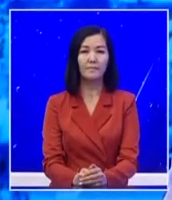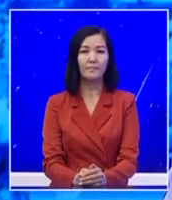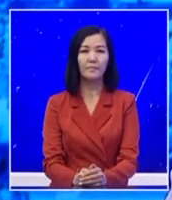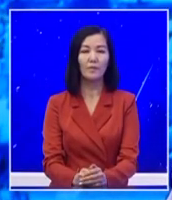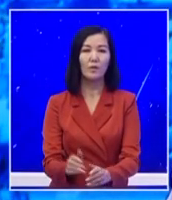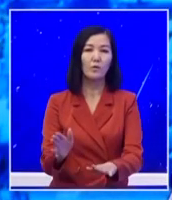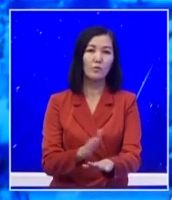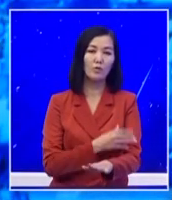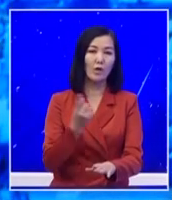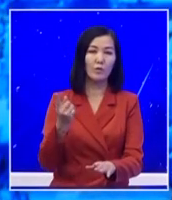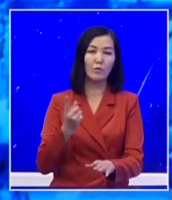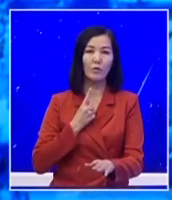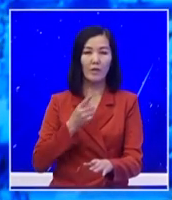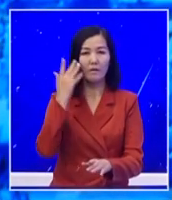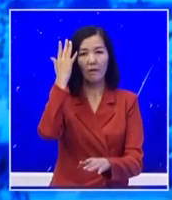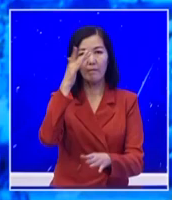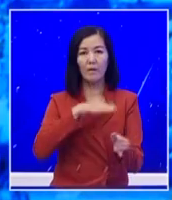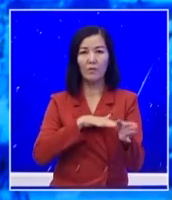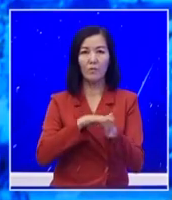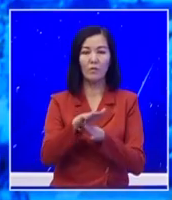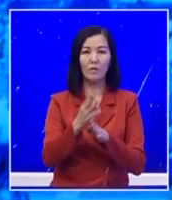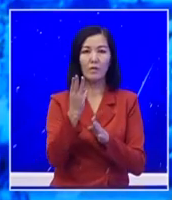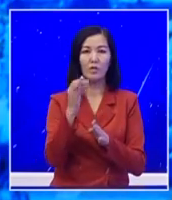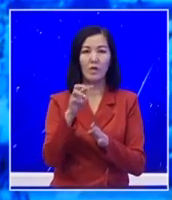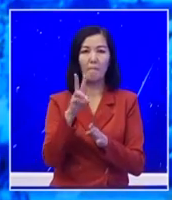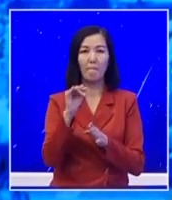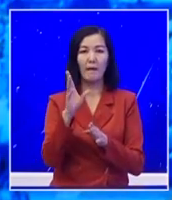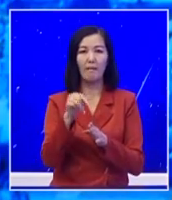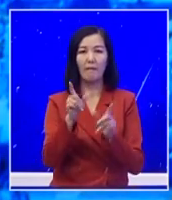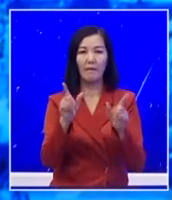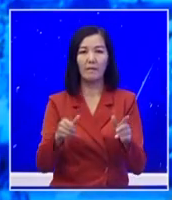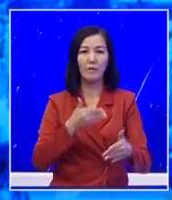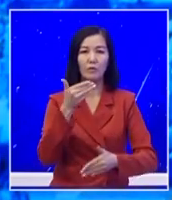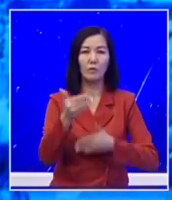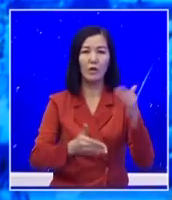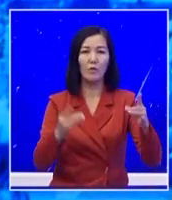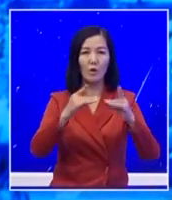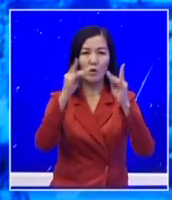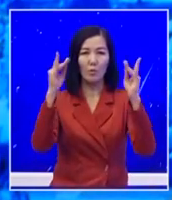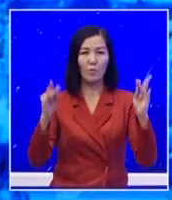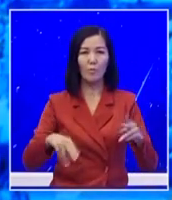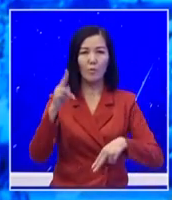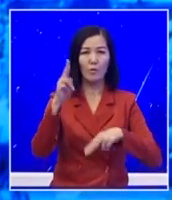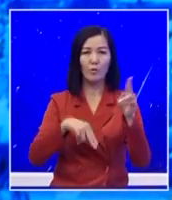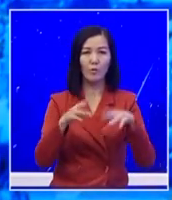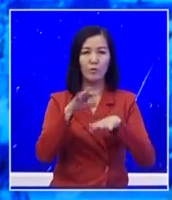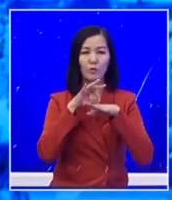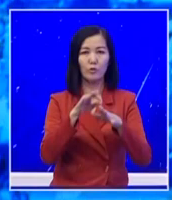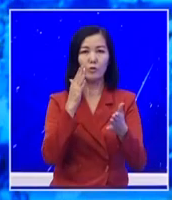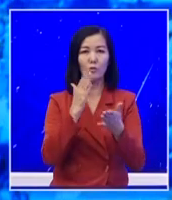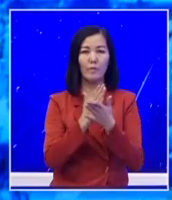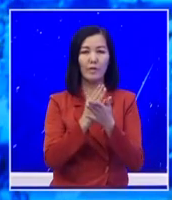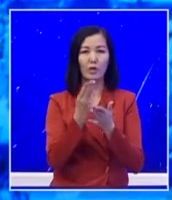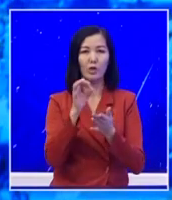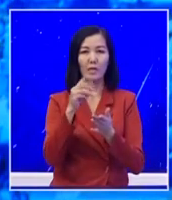Көп тілегі орындалар күн жақын. Шамалған станциясында жаяу жүргіншілер үшін аспалы көпір құрылысы қызу. Нысан шілденің